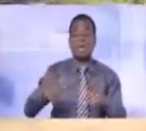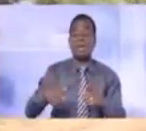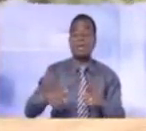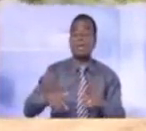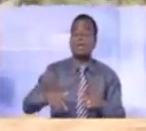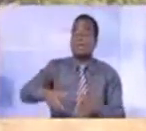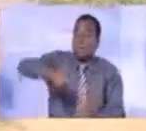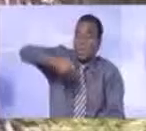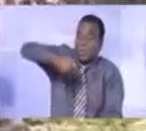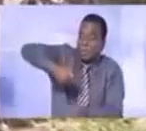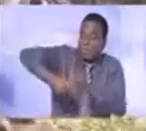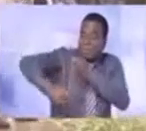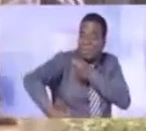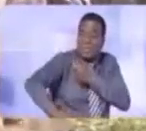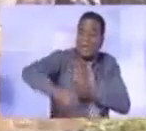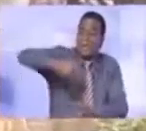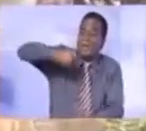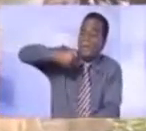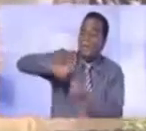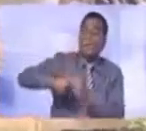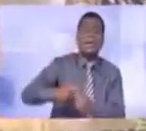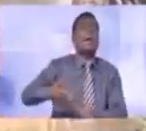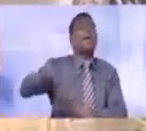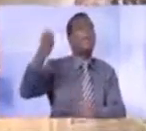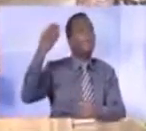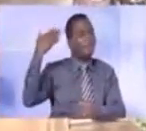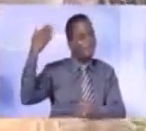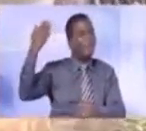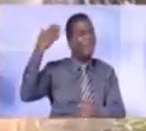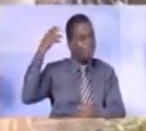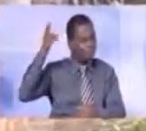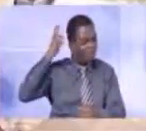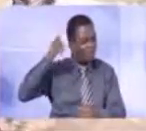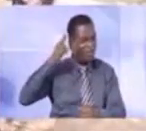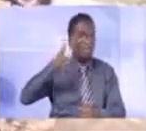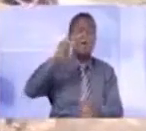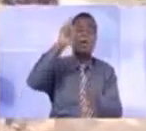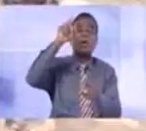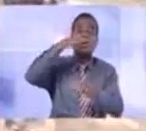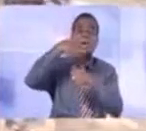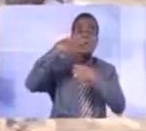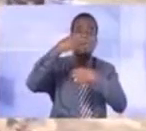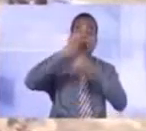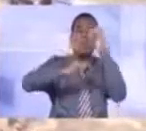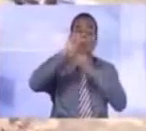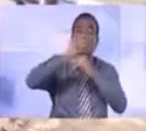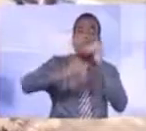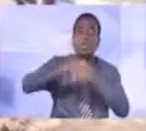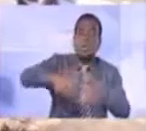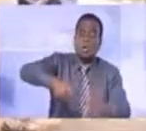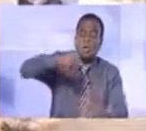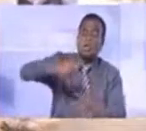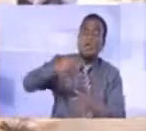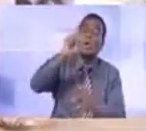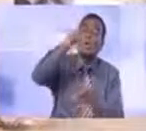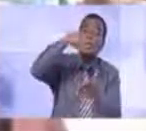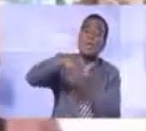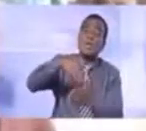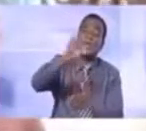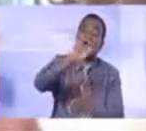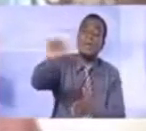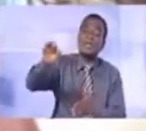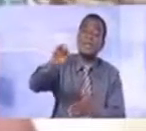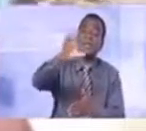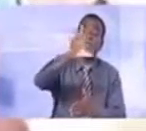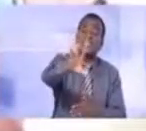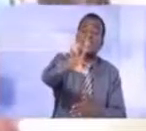de 1958, dit-on. Il tarit le plus souvent et même quand il est généreux, il ne sert qu'à prendre une douche.